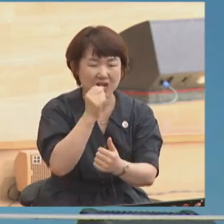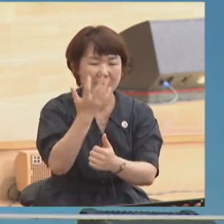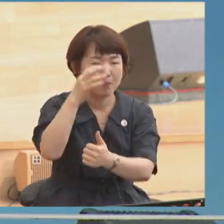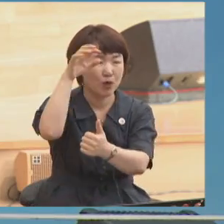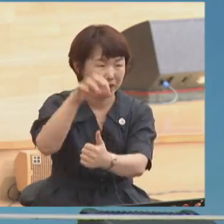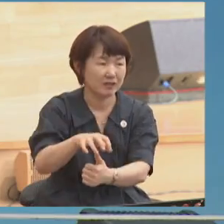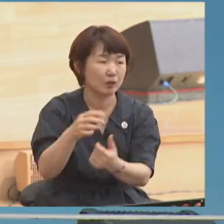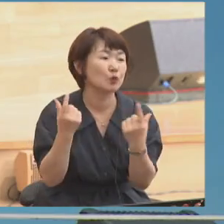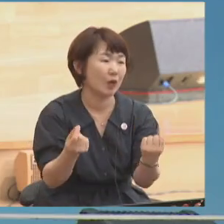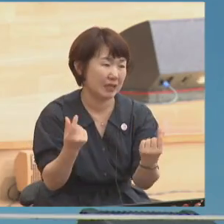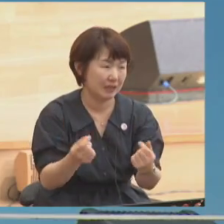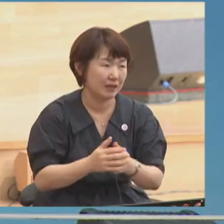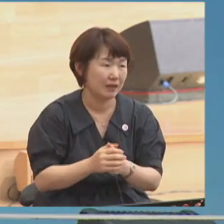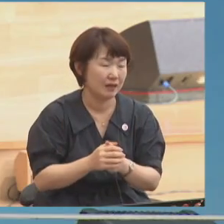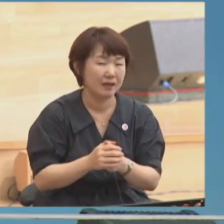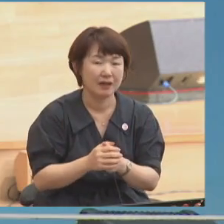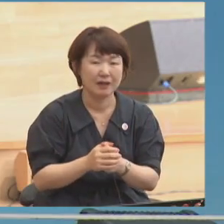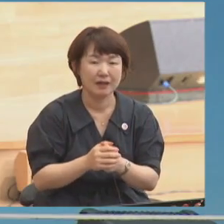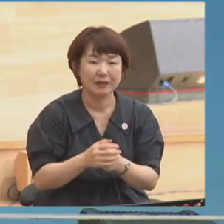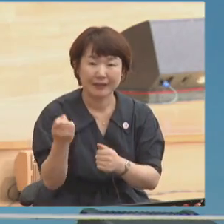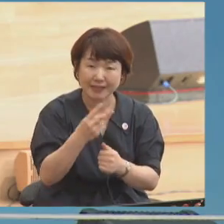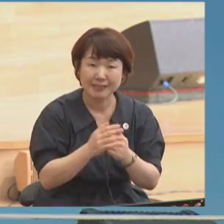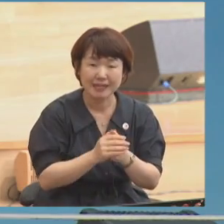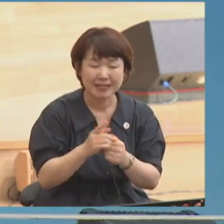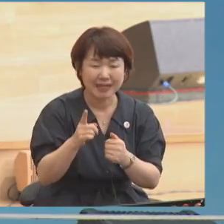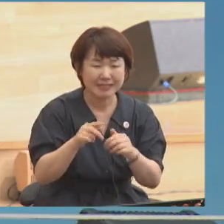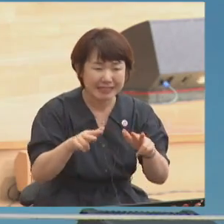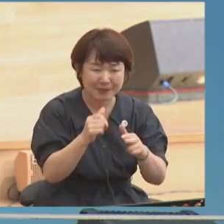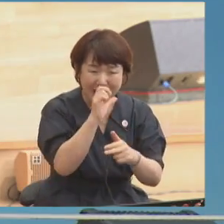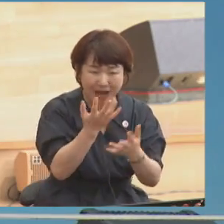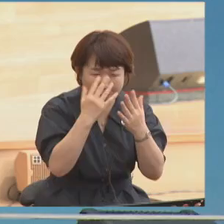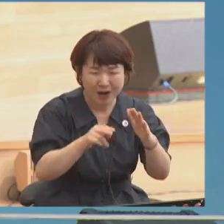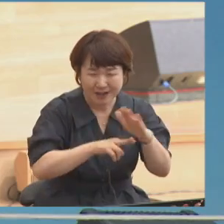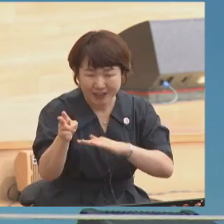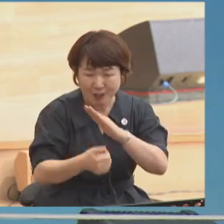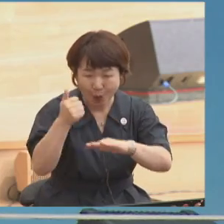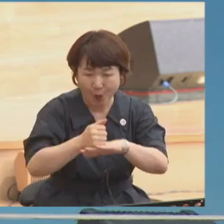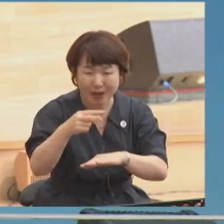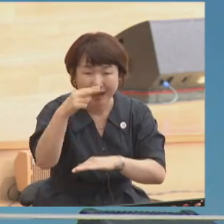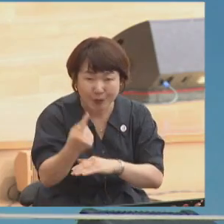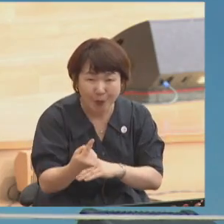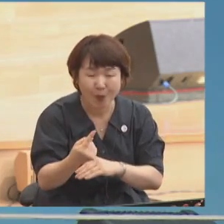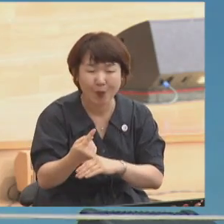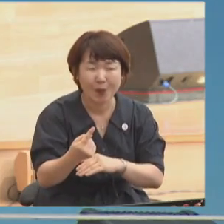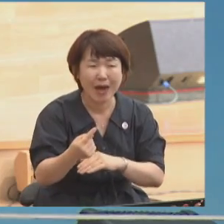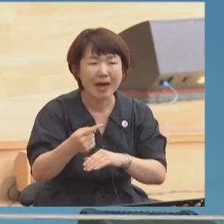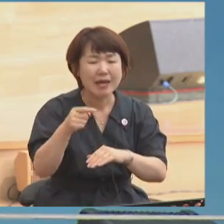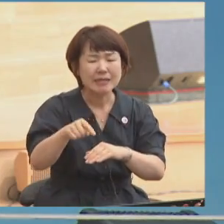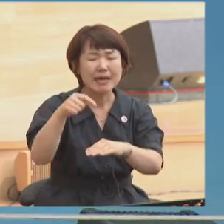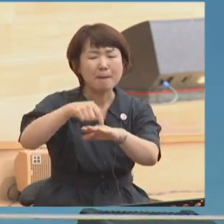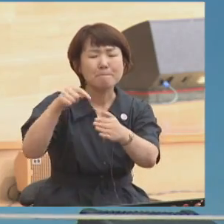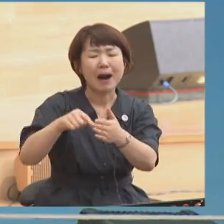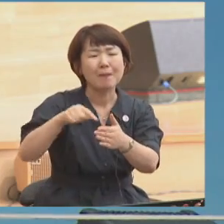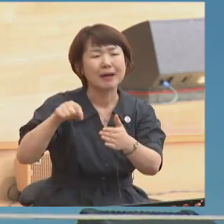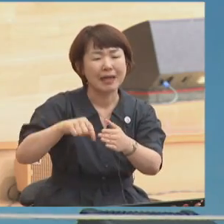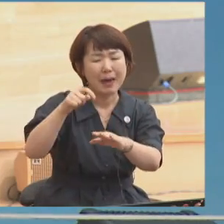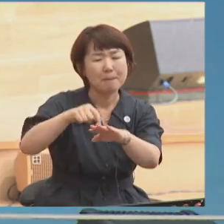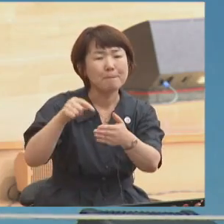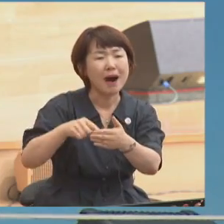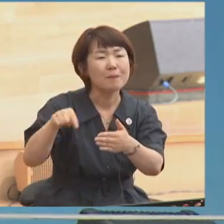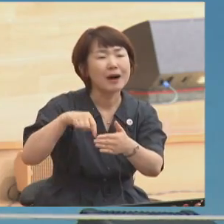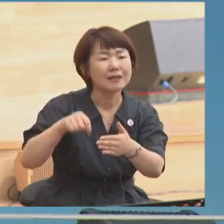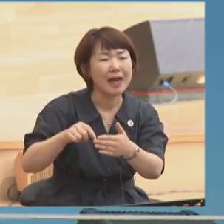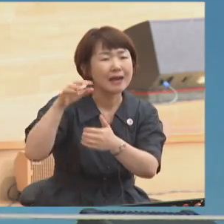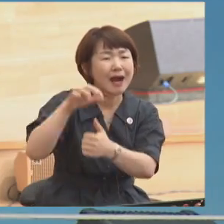속에 갇혀 있는 것이다. 다시요. 네가 아무리 탈출에 성공한다 해도 내 마음에, 네